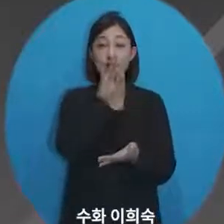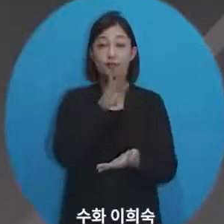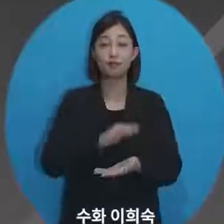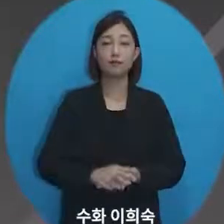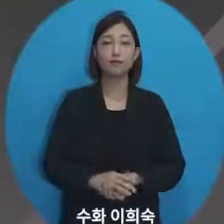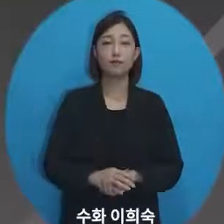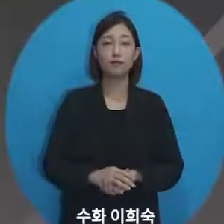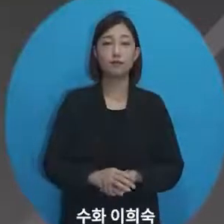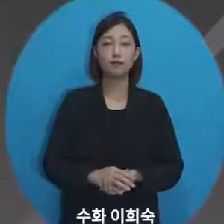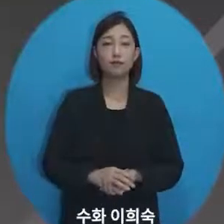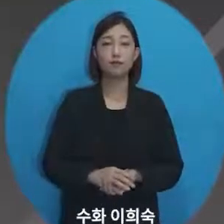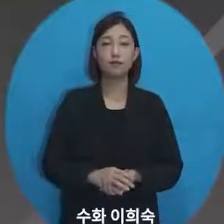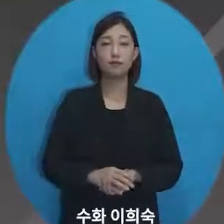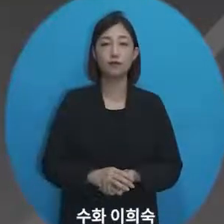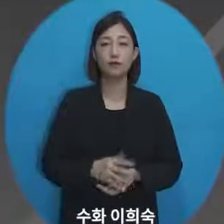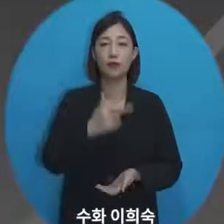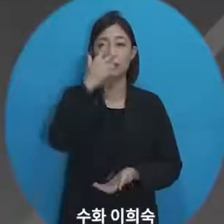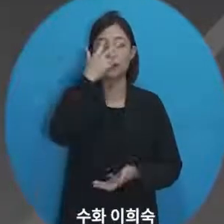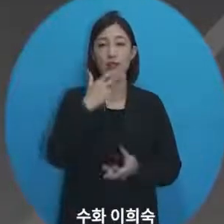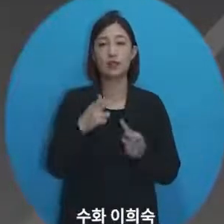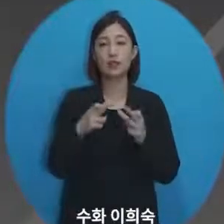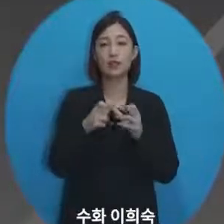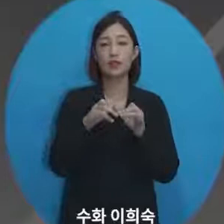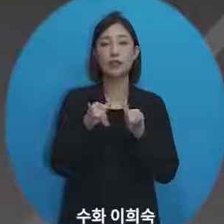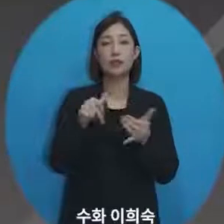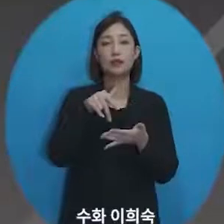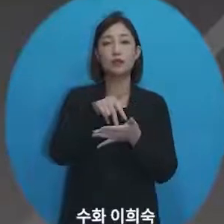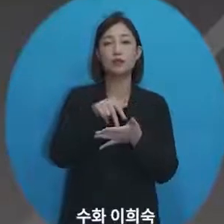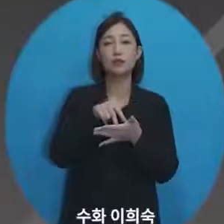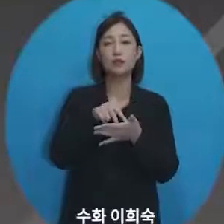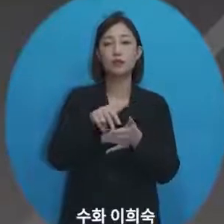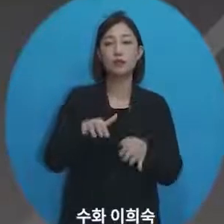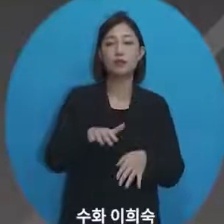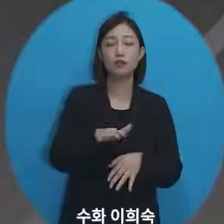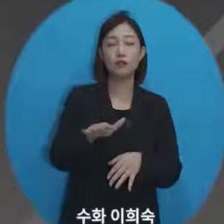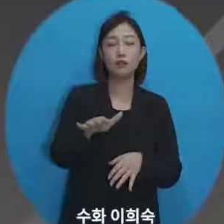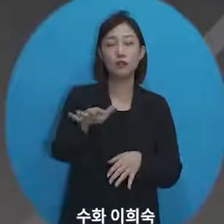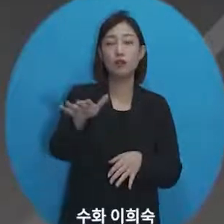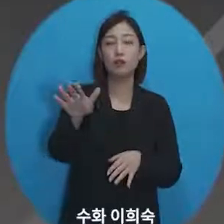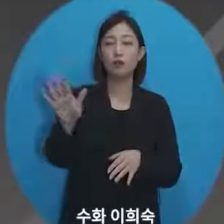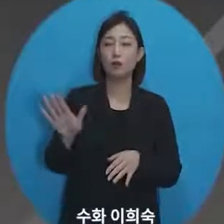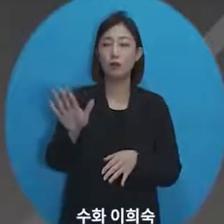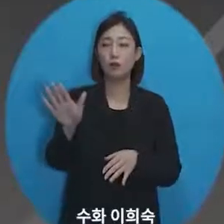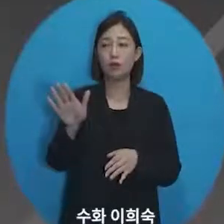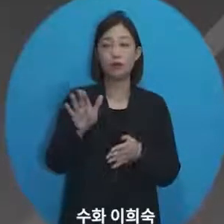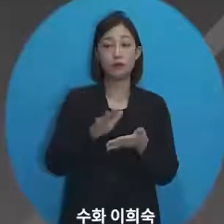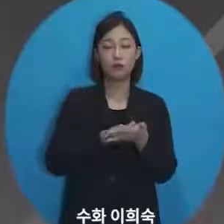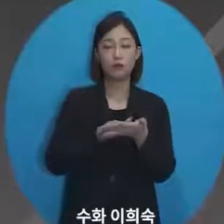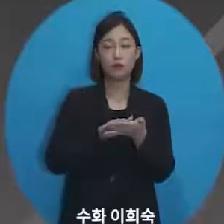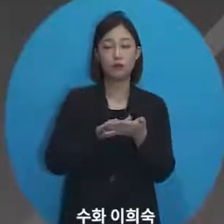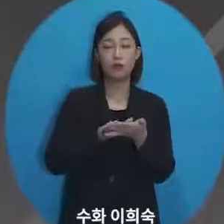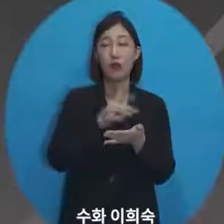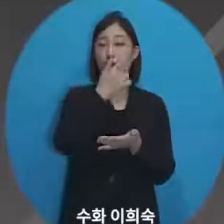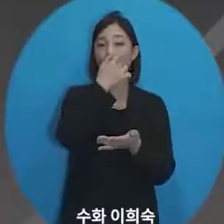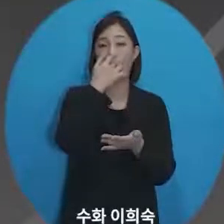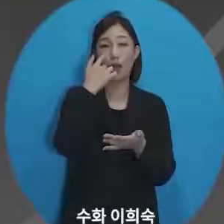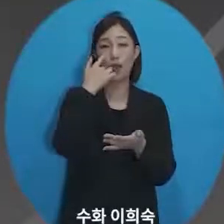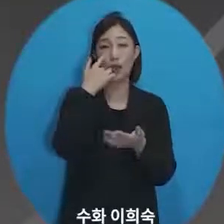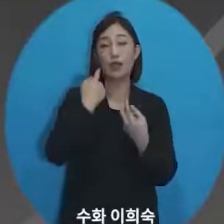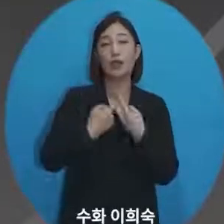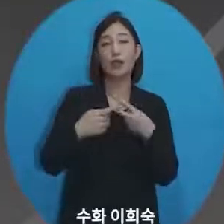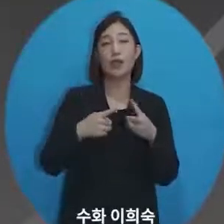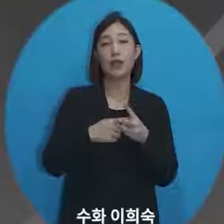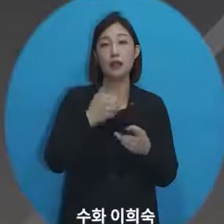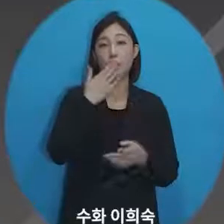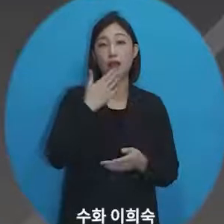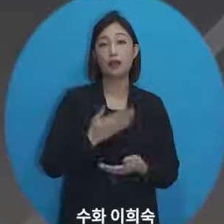선형 블록을 따라간 끝부분에는 반드시 이러한 촉지도가 있어서 방향과 위치에 대한